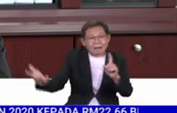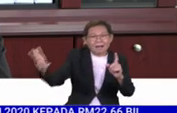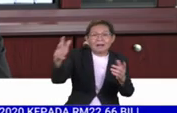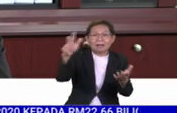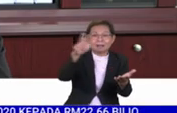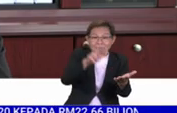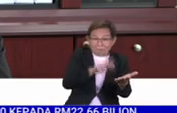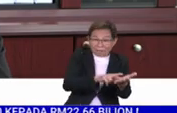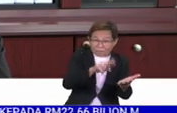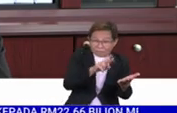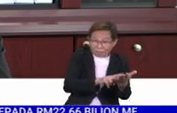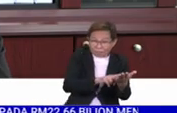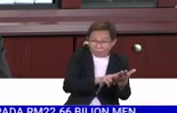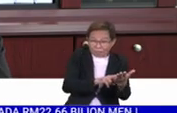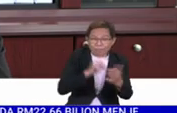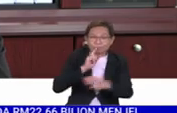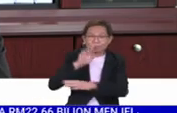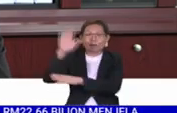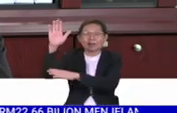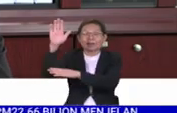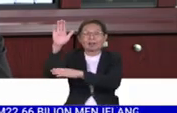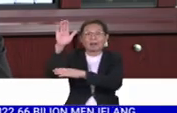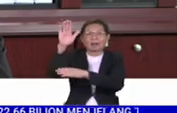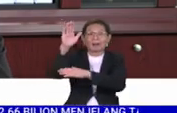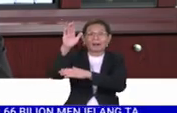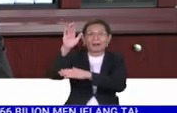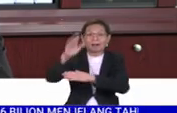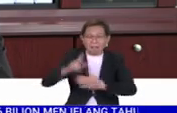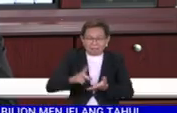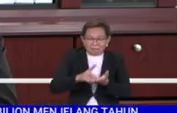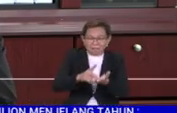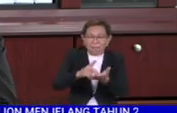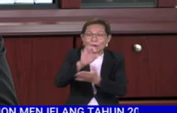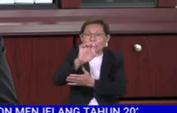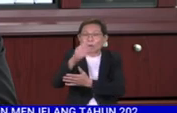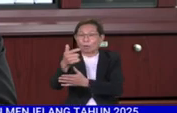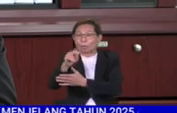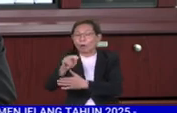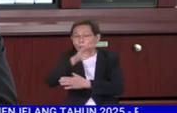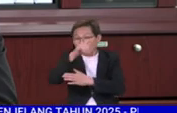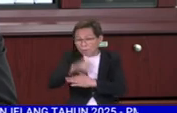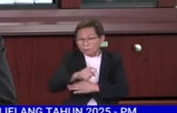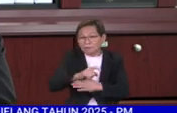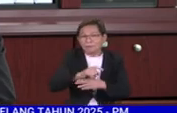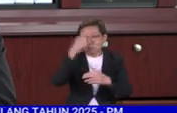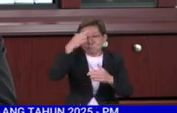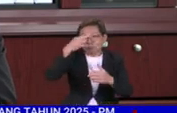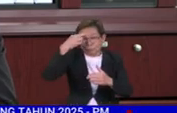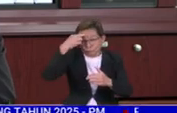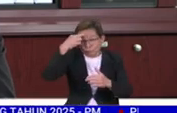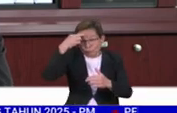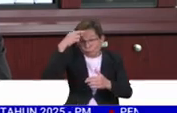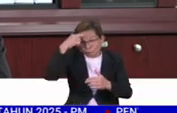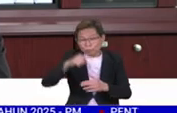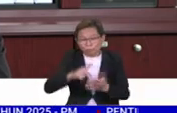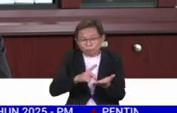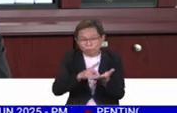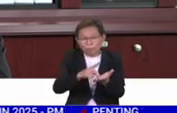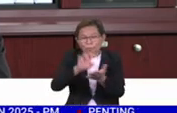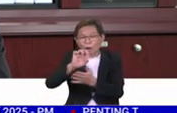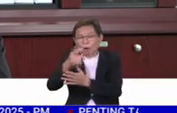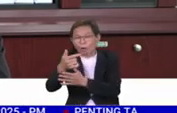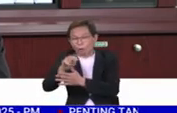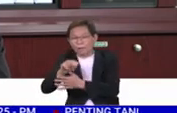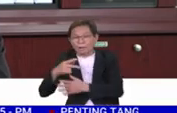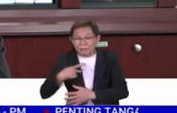tak semestinya kita jadi donor. Sebab banyak faktor yang perlu ada untuk jadikan seseorang itu donor walaupun telah berikrar. Dan khususnya kita